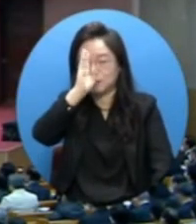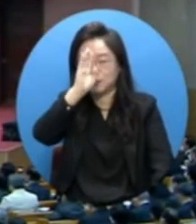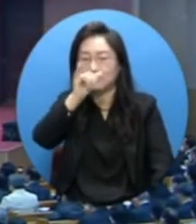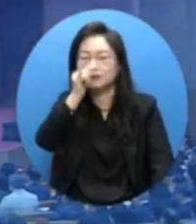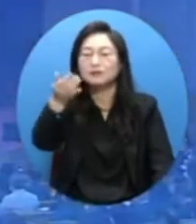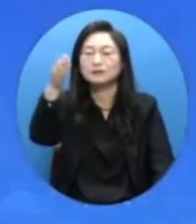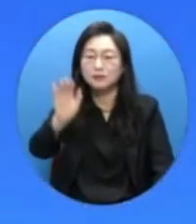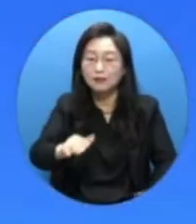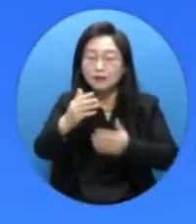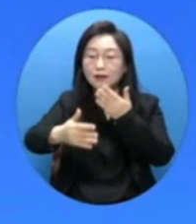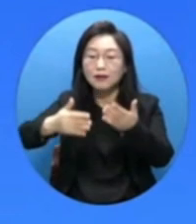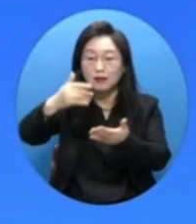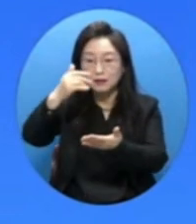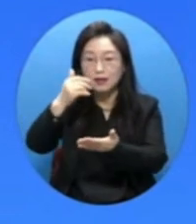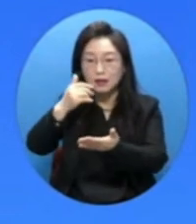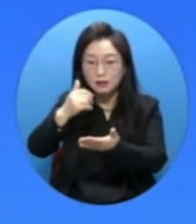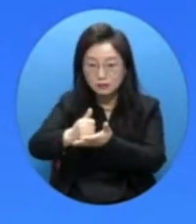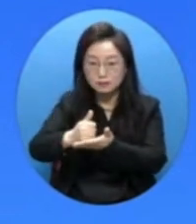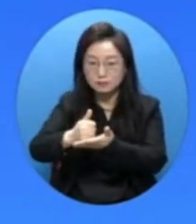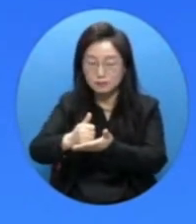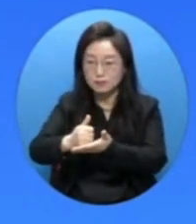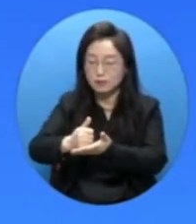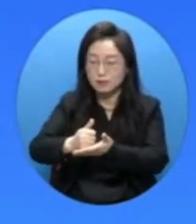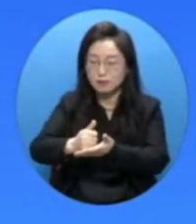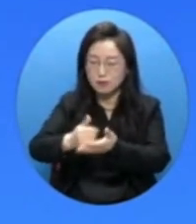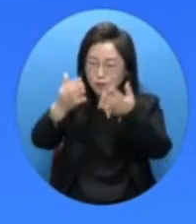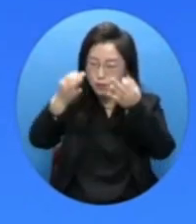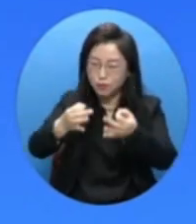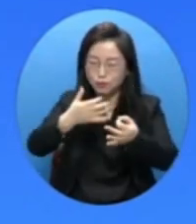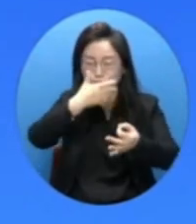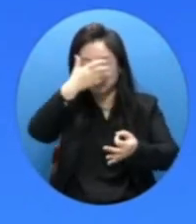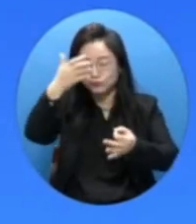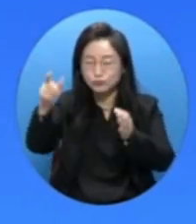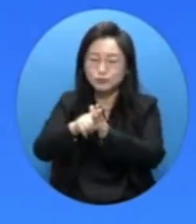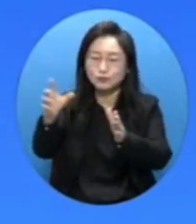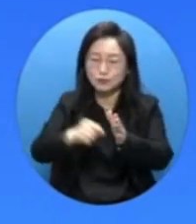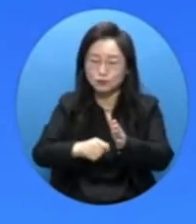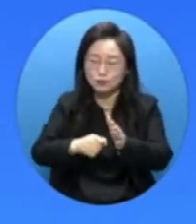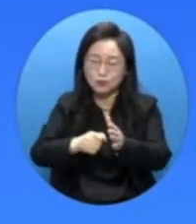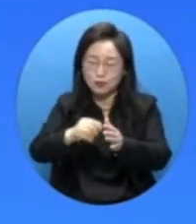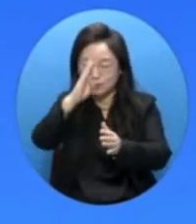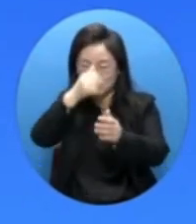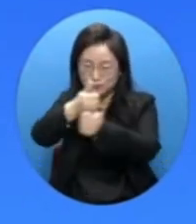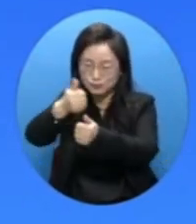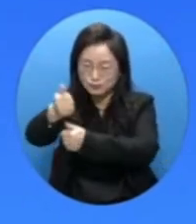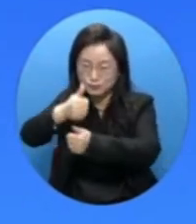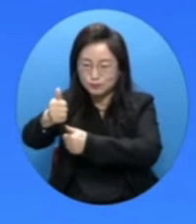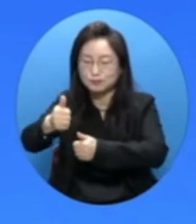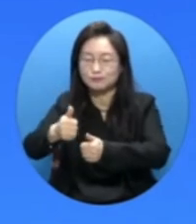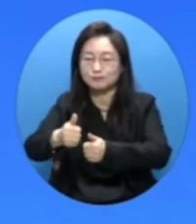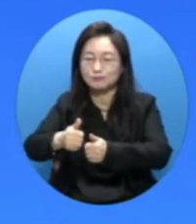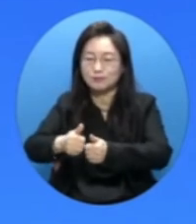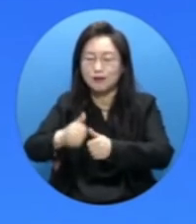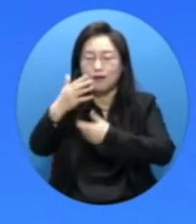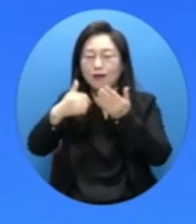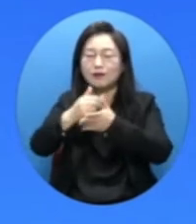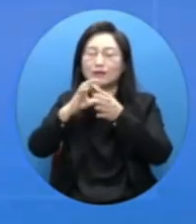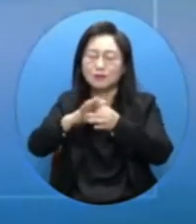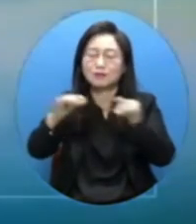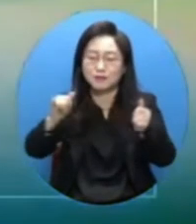하나님 앞에서 꿈과 믿음을 갖고 모든 질병을 이겨내고 이렇게 위대한 하나님의 사람으로 씀을 받고 있습니다 이와 가지고